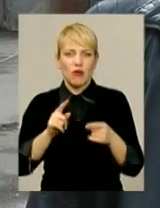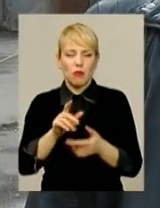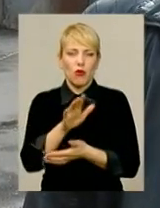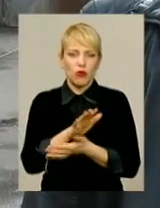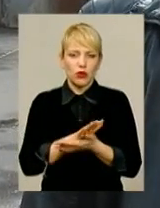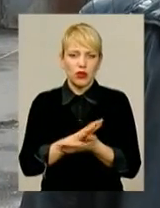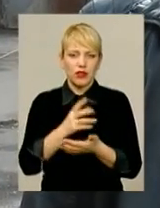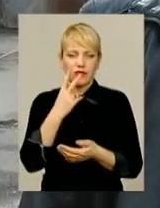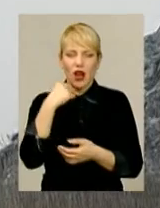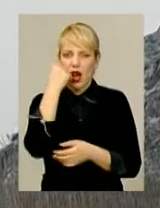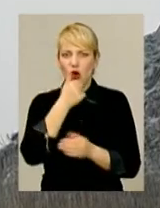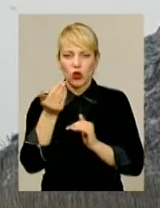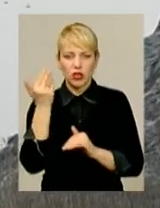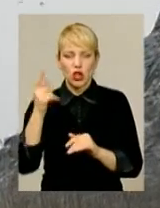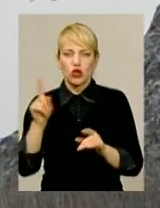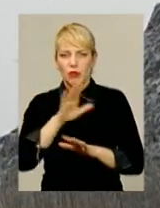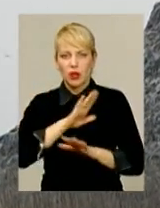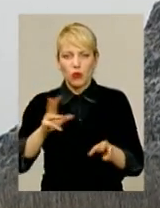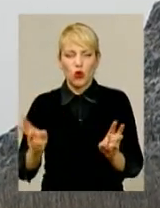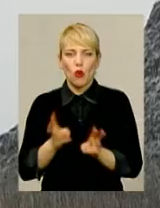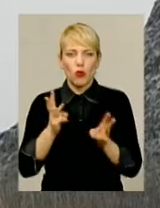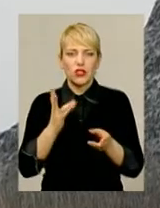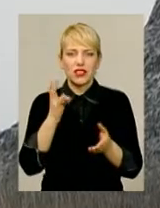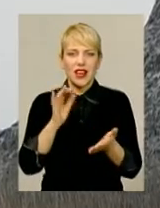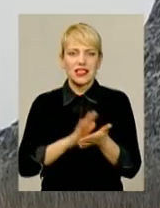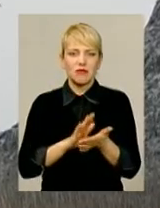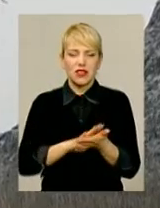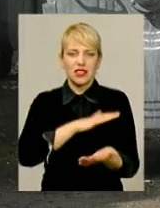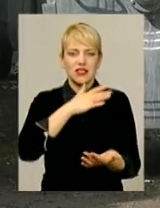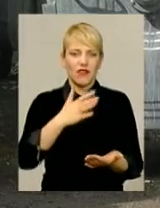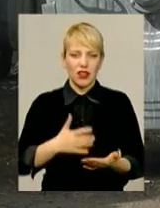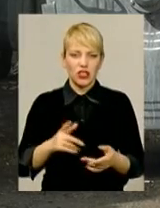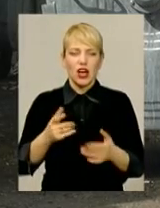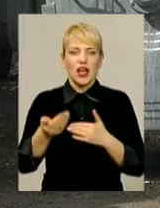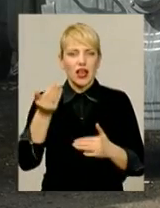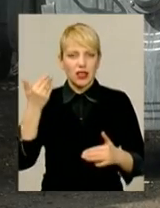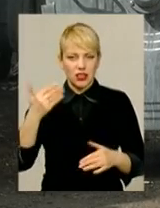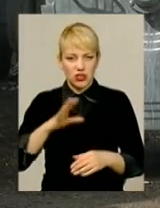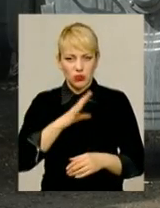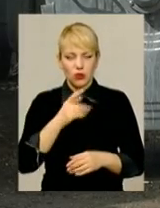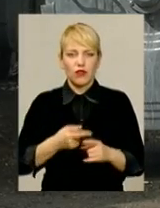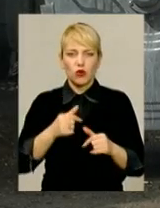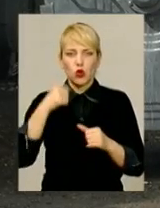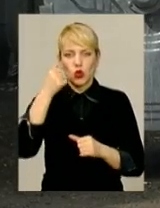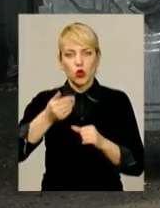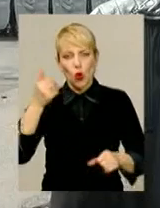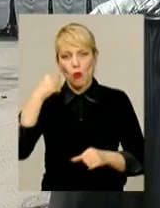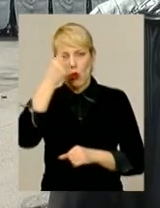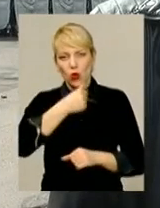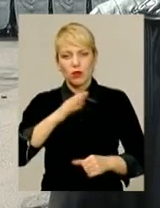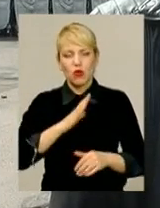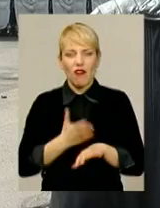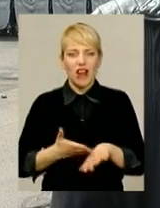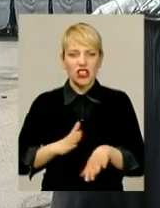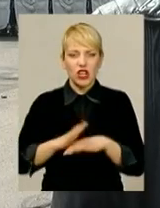аби уникнути пожеж на сміттєзвалищі, які до того траплялись частенько. У тому році була дуже важка осінь, і